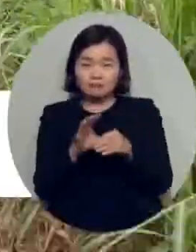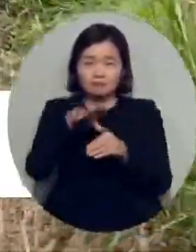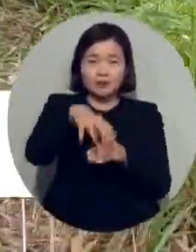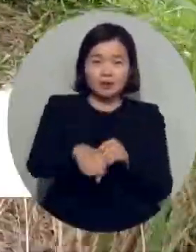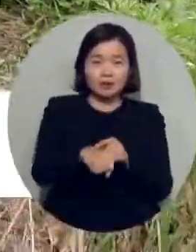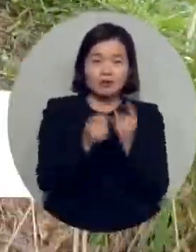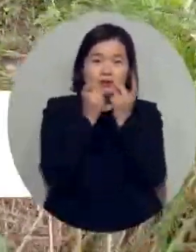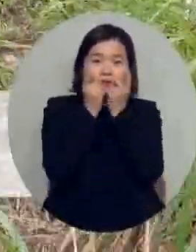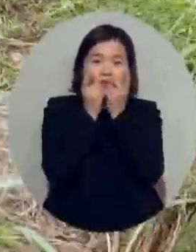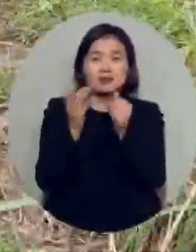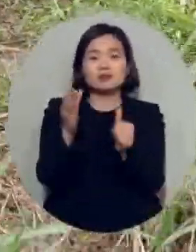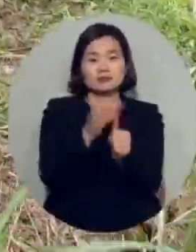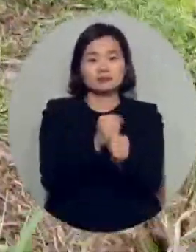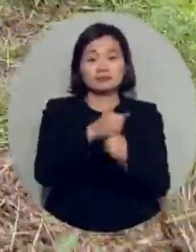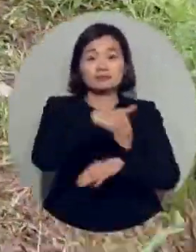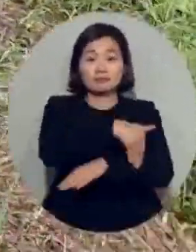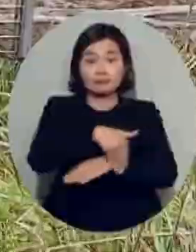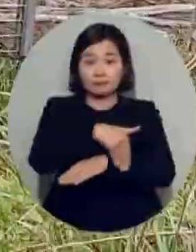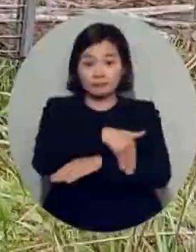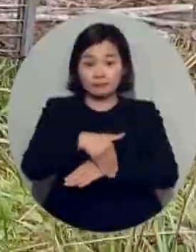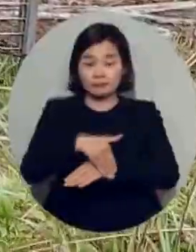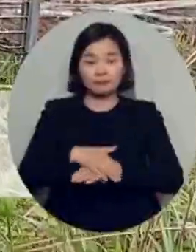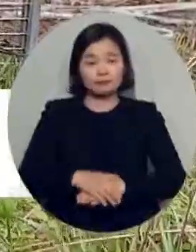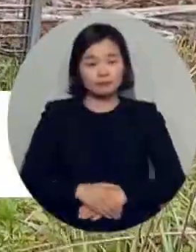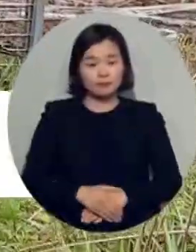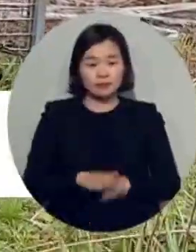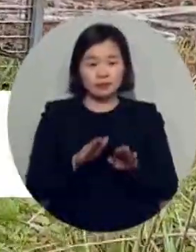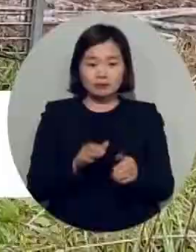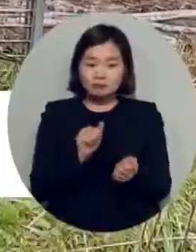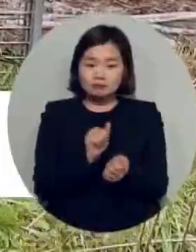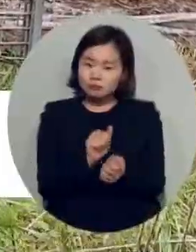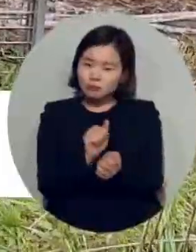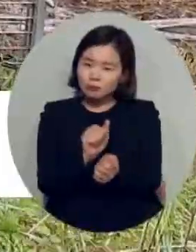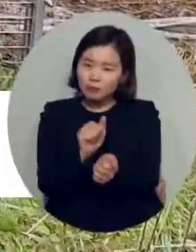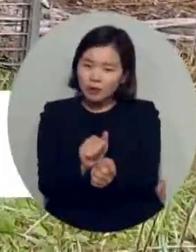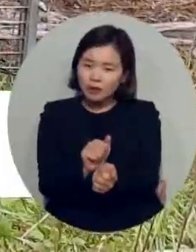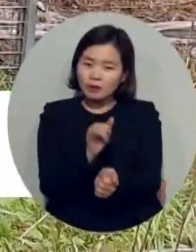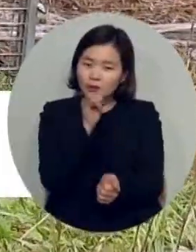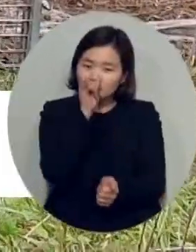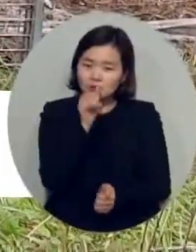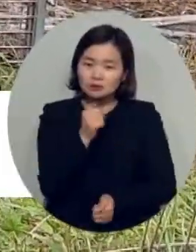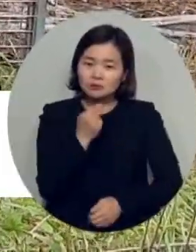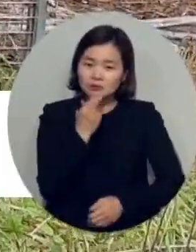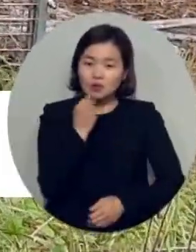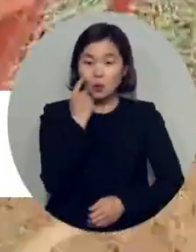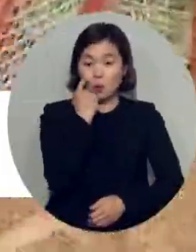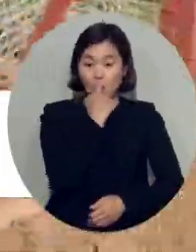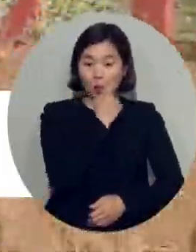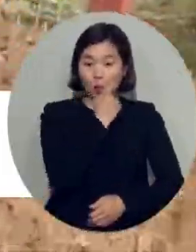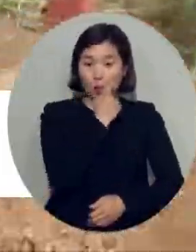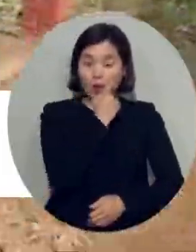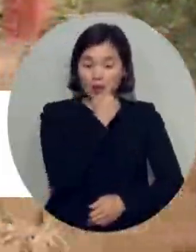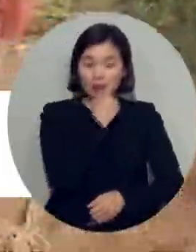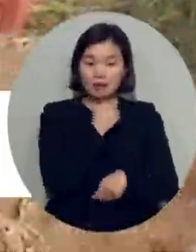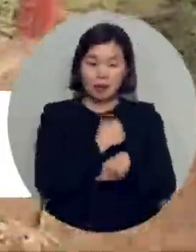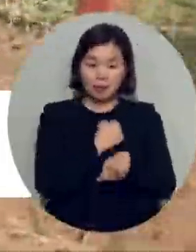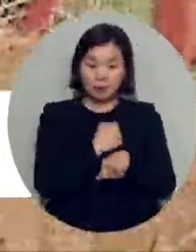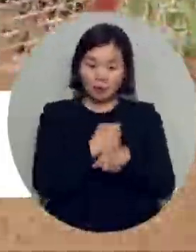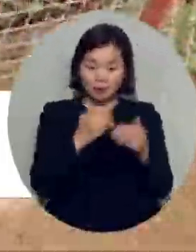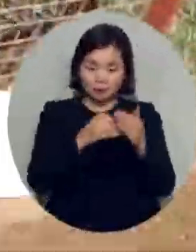멧돼지를 포획하기로 했습니다. 지금 얼마만큼 오염돼 있는지, 전염돼 있는지 확인을